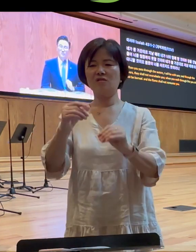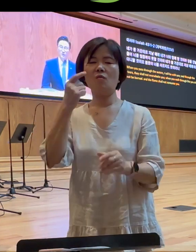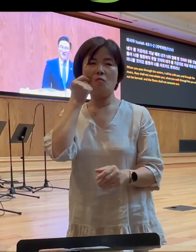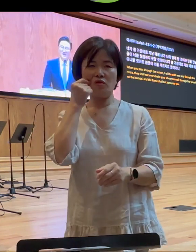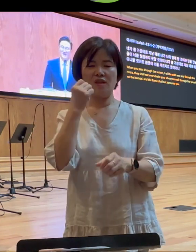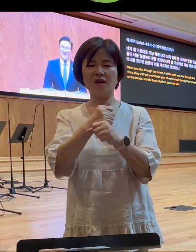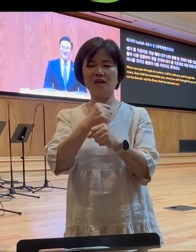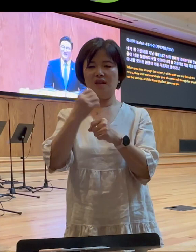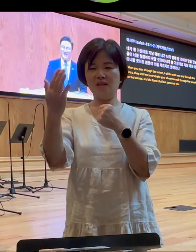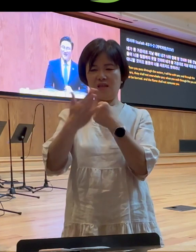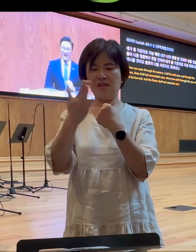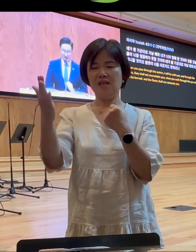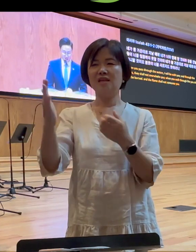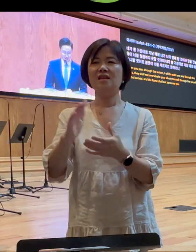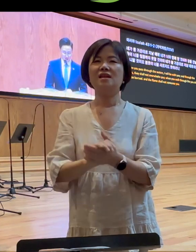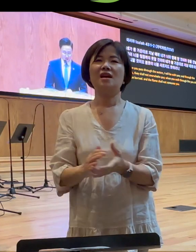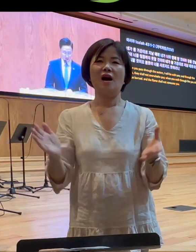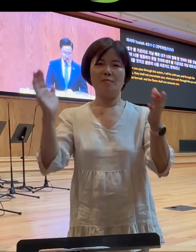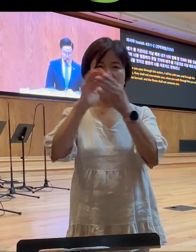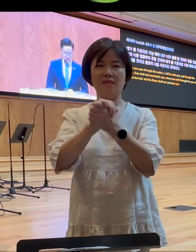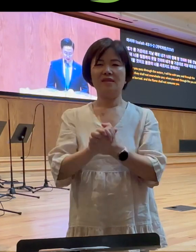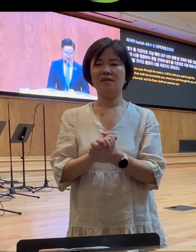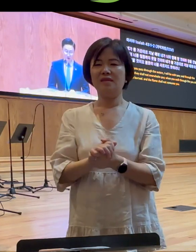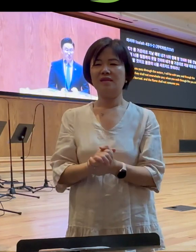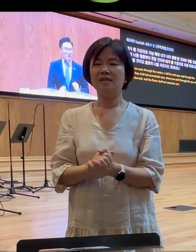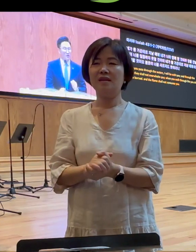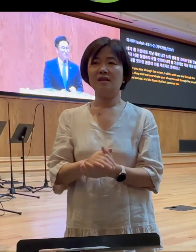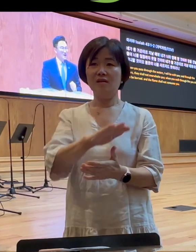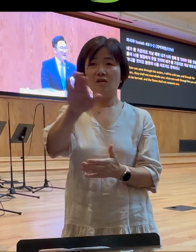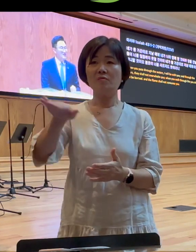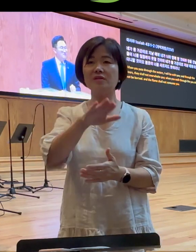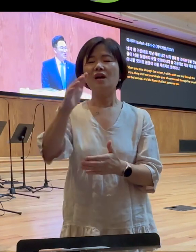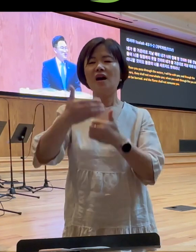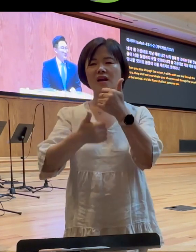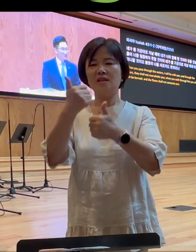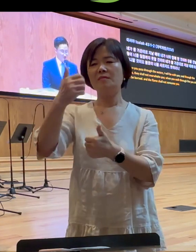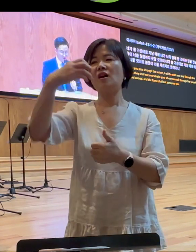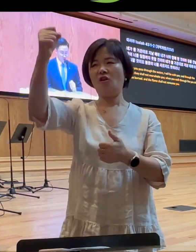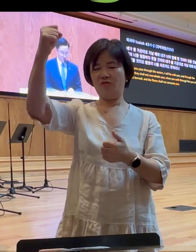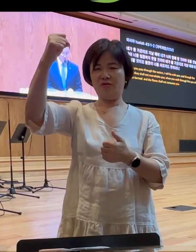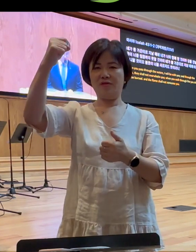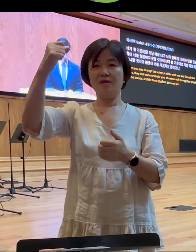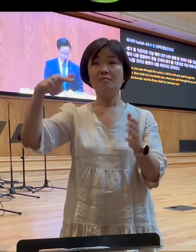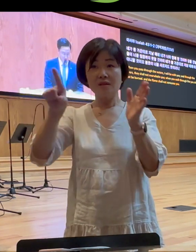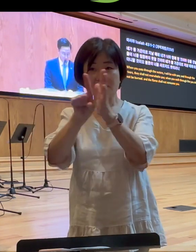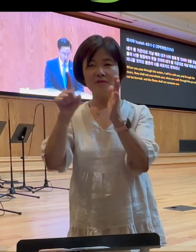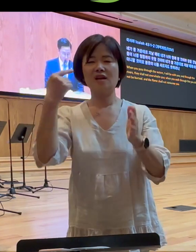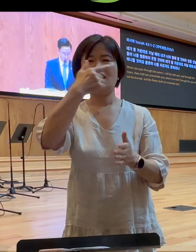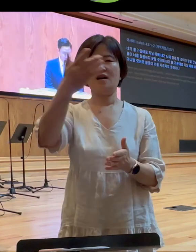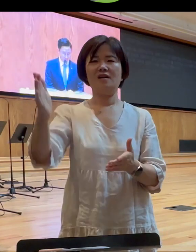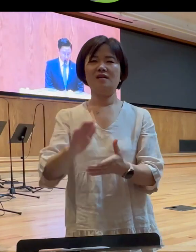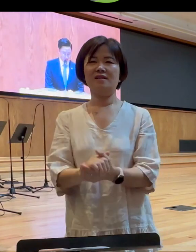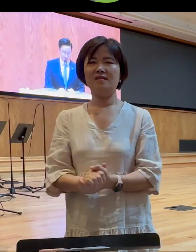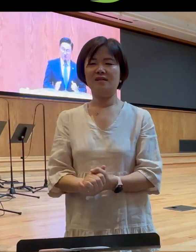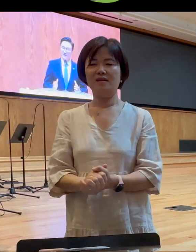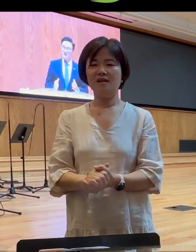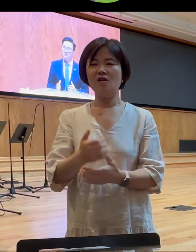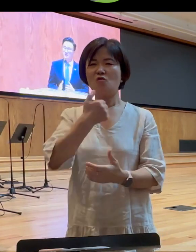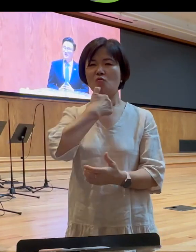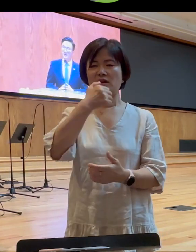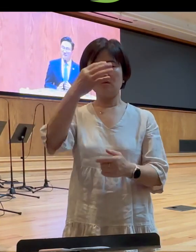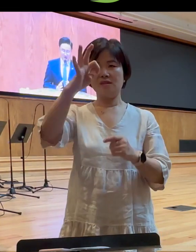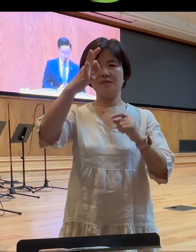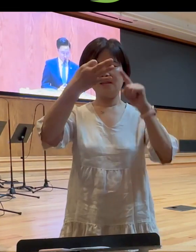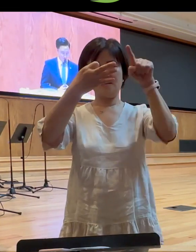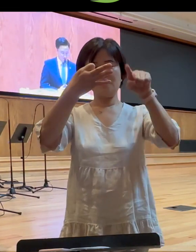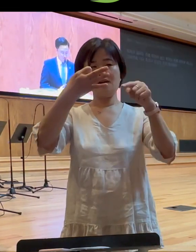사르지도 못하리니. 아멘. 여러분은 하나님의 것이라는 것을 믿으십니까? 로마서